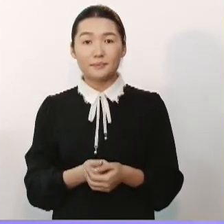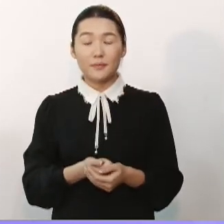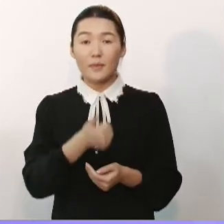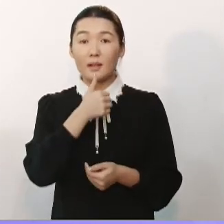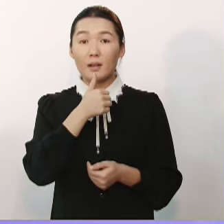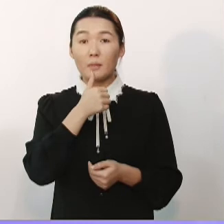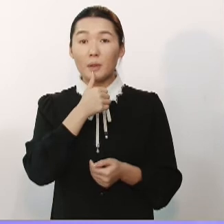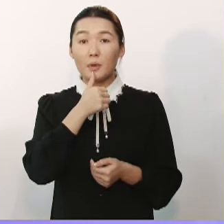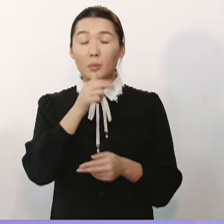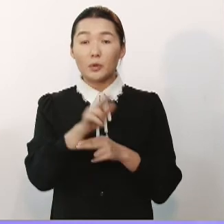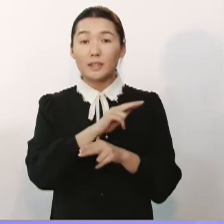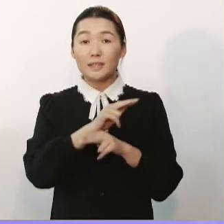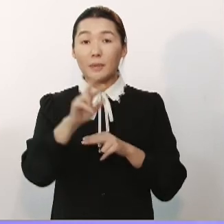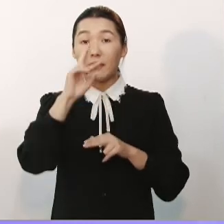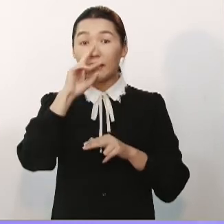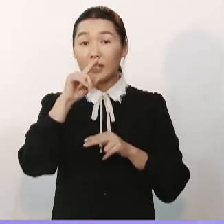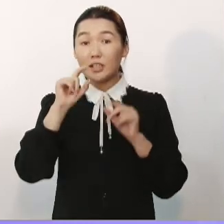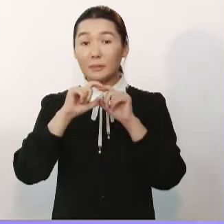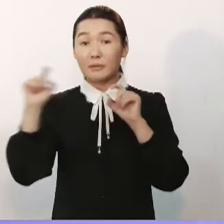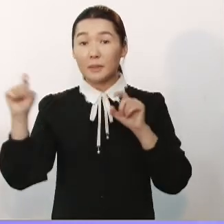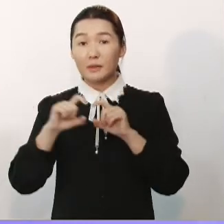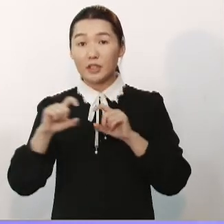Попробуйте исправить ошибки в предложениях.